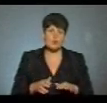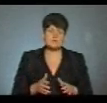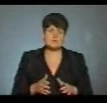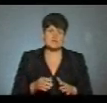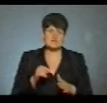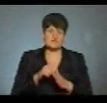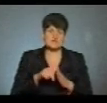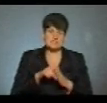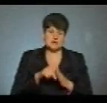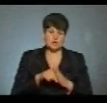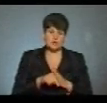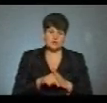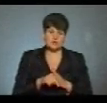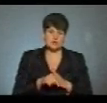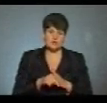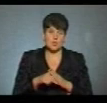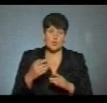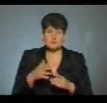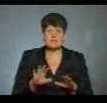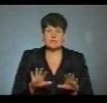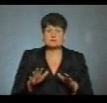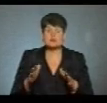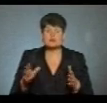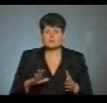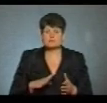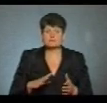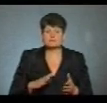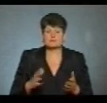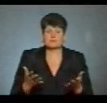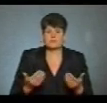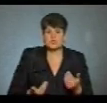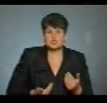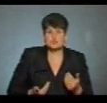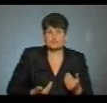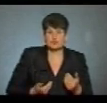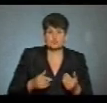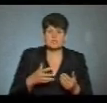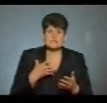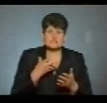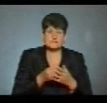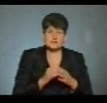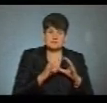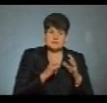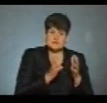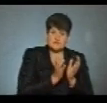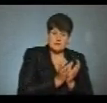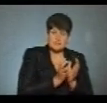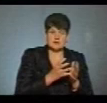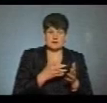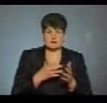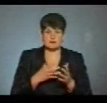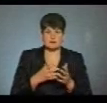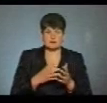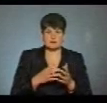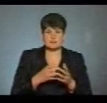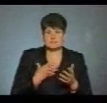середовищі мікроорганізмів. Ну, воно так стається, розумієте? Вони живуть своїм світом і за своїми законами ми на це